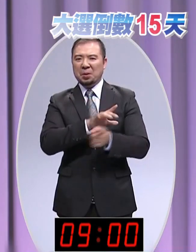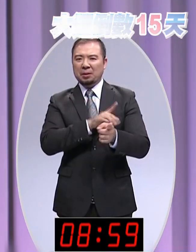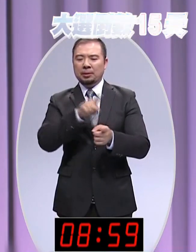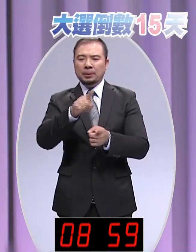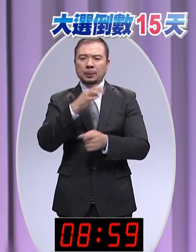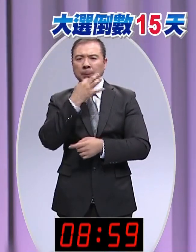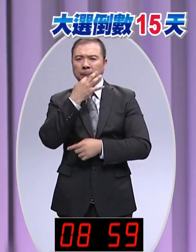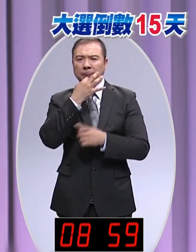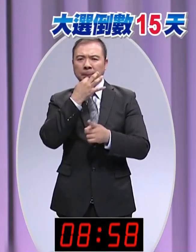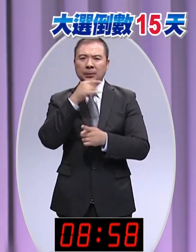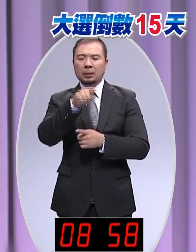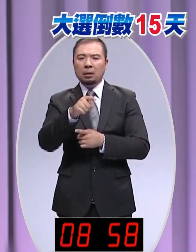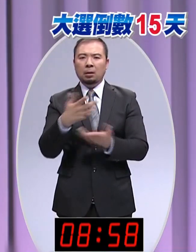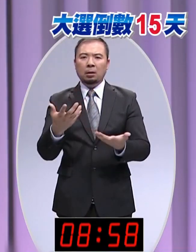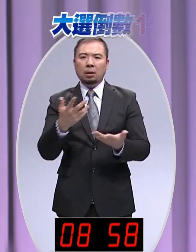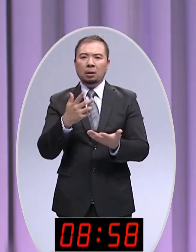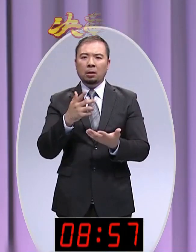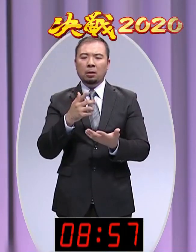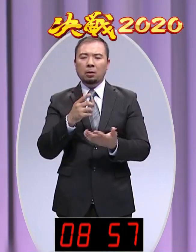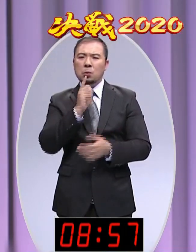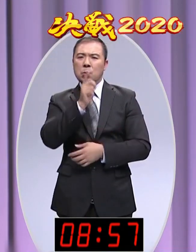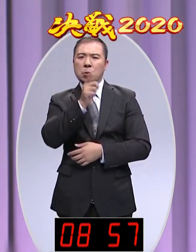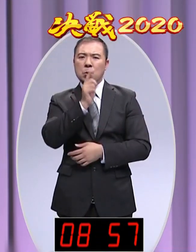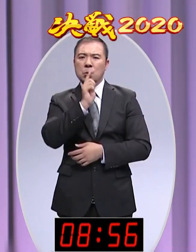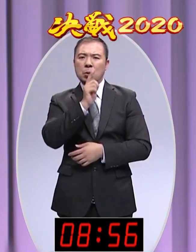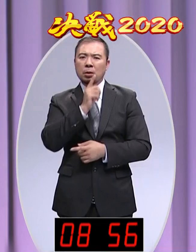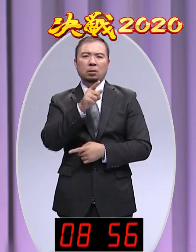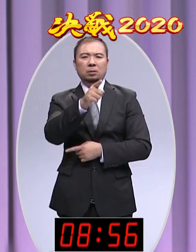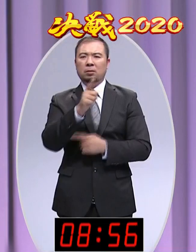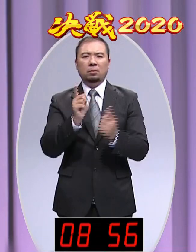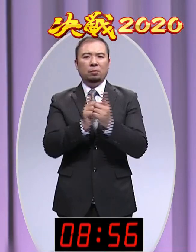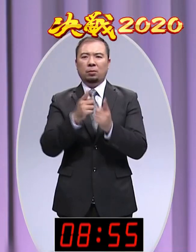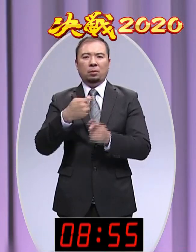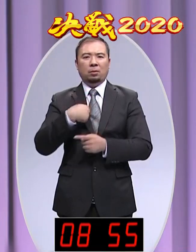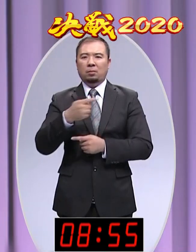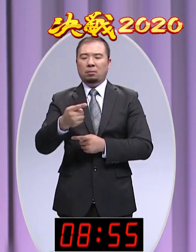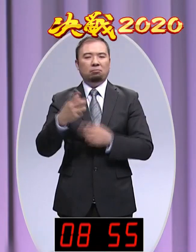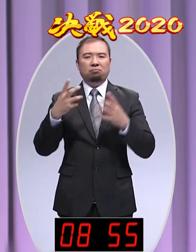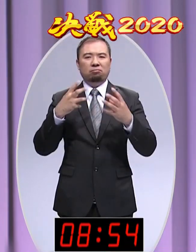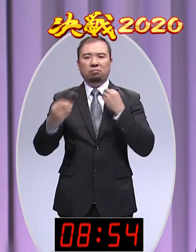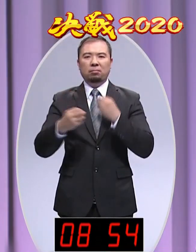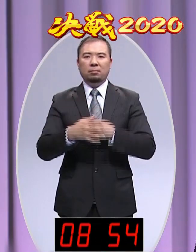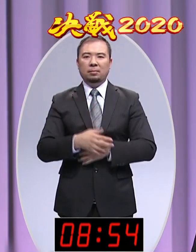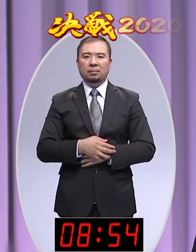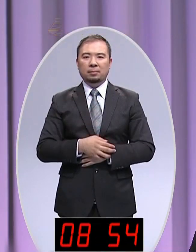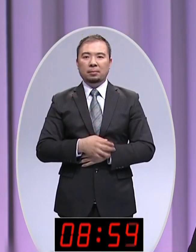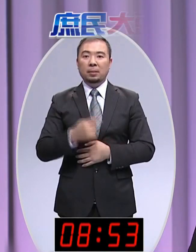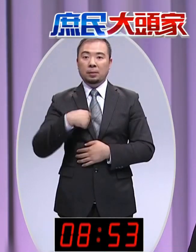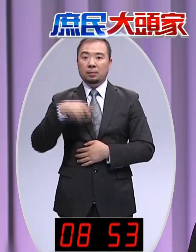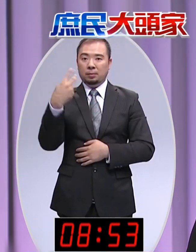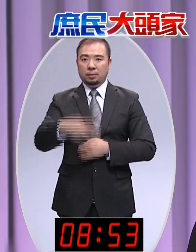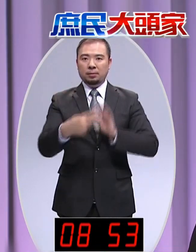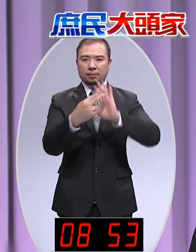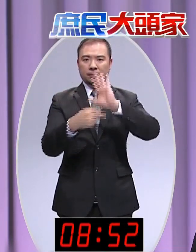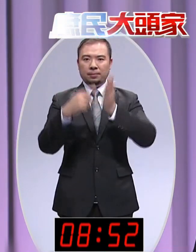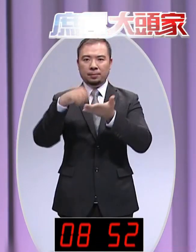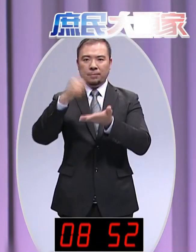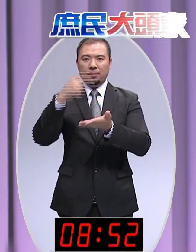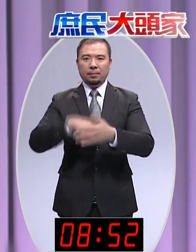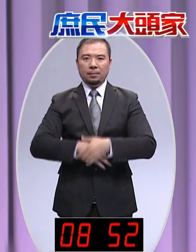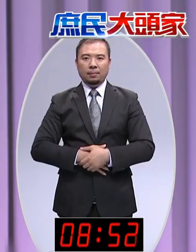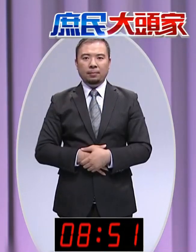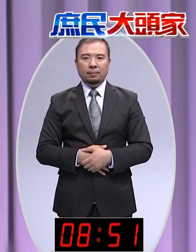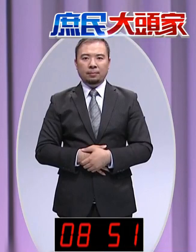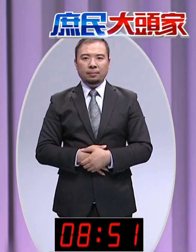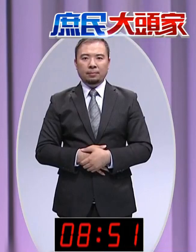民党的经验，你不了解民进党。那我也要再跟你说一遍，你的